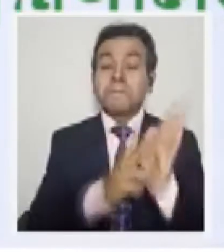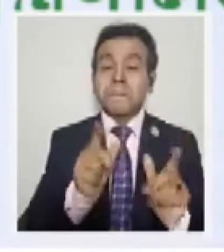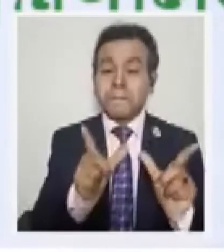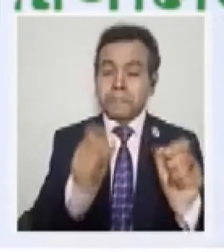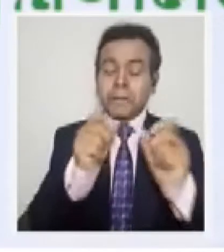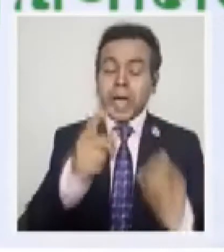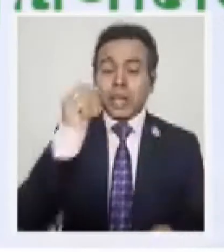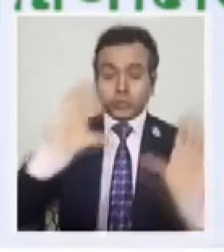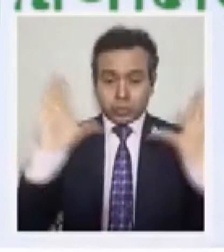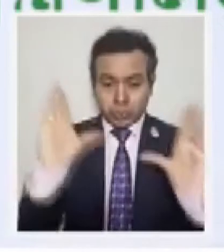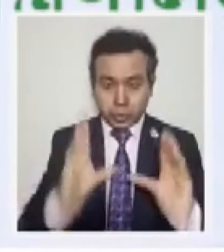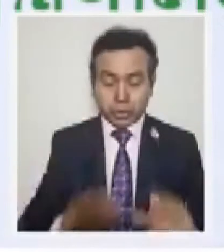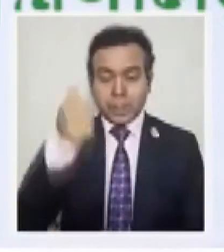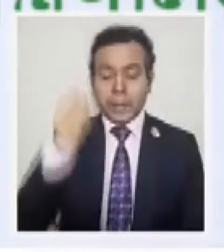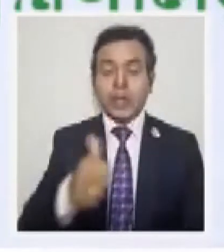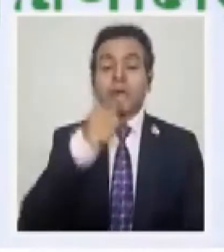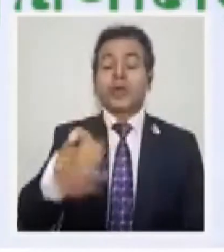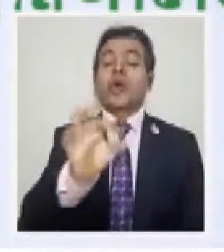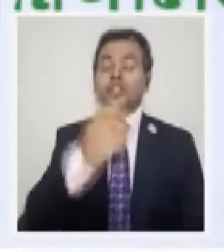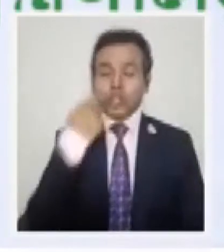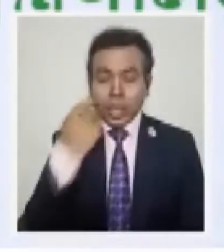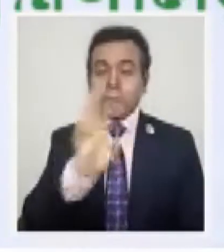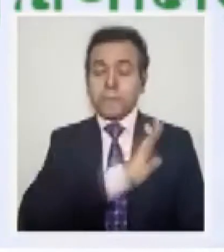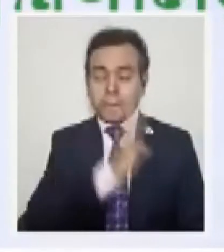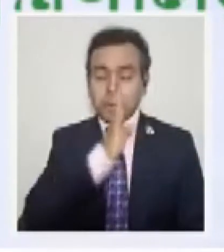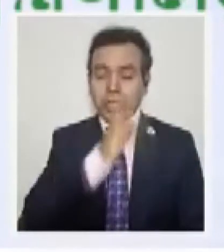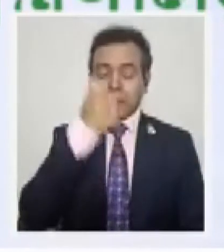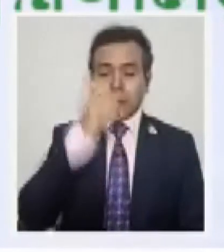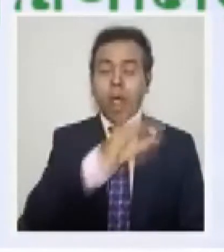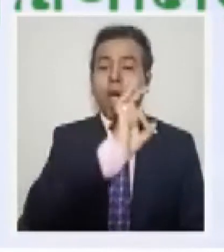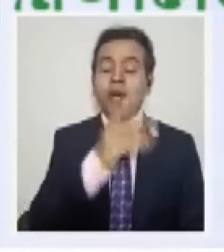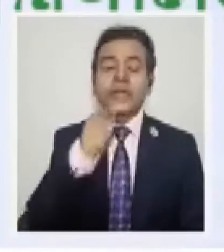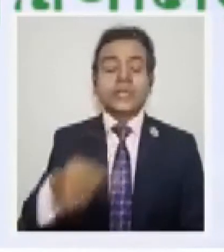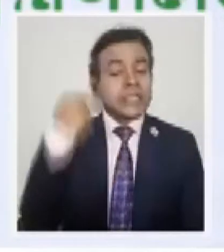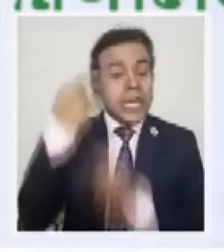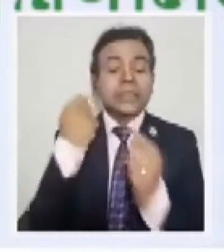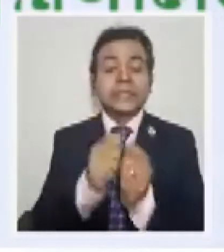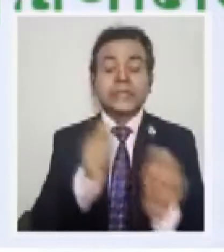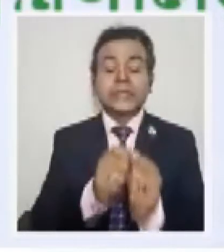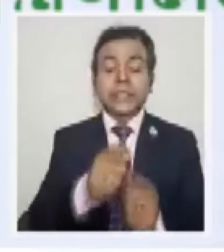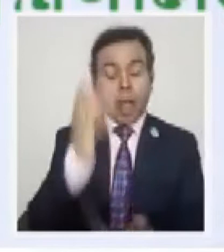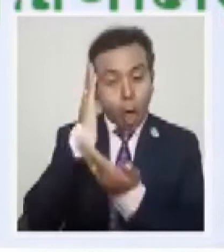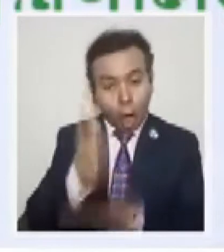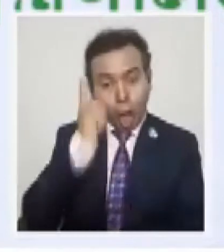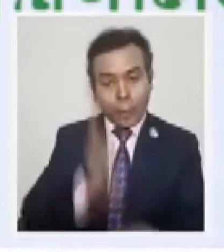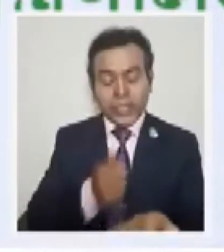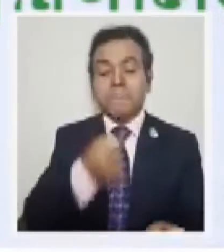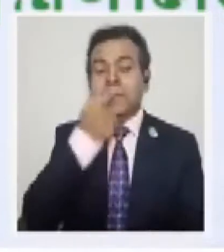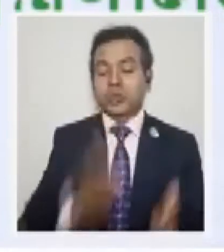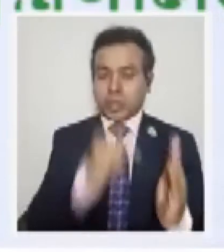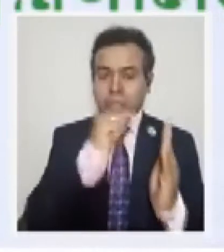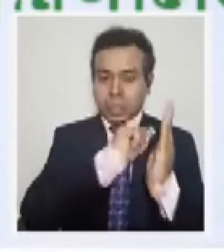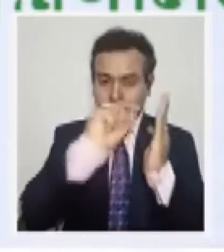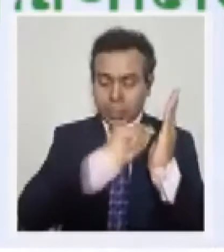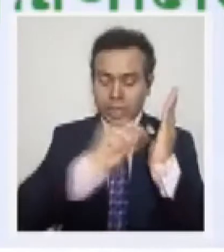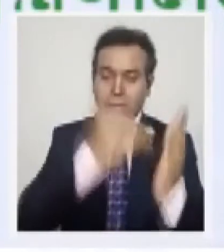শীর্ষক গাইডলাইনটিতে করোনা ভাইরাস সংক্রমণ প্রতিরোধ ও নিয়ন্ত্রণের বিভিন্ন প্রতিষ্ঠানের কার্যক্রম পরিচালনা ও